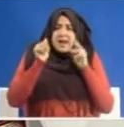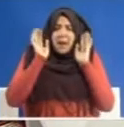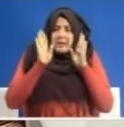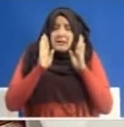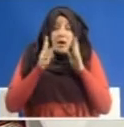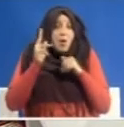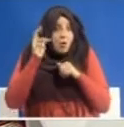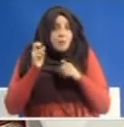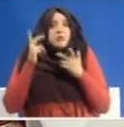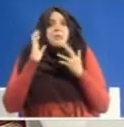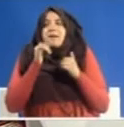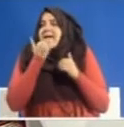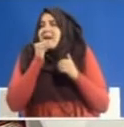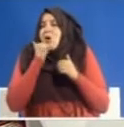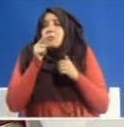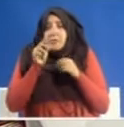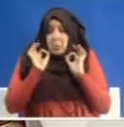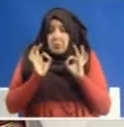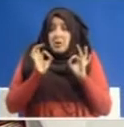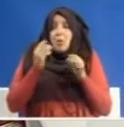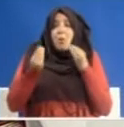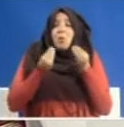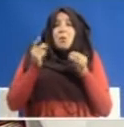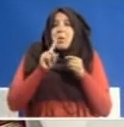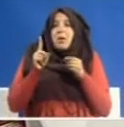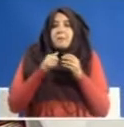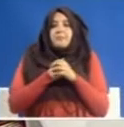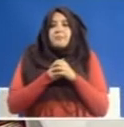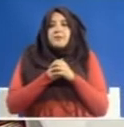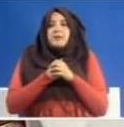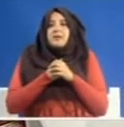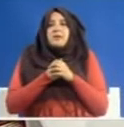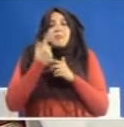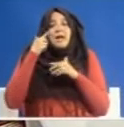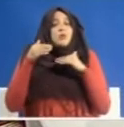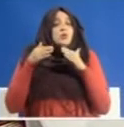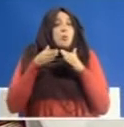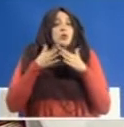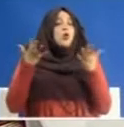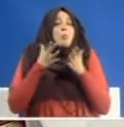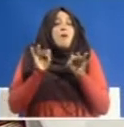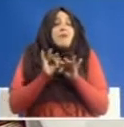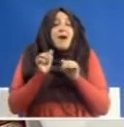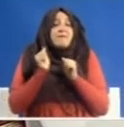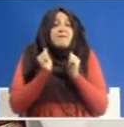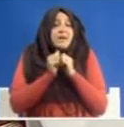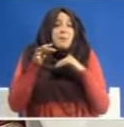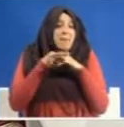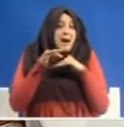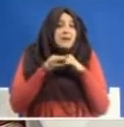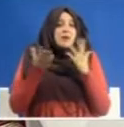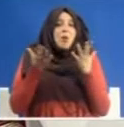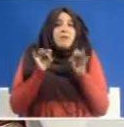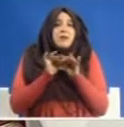هذا انا كيف اريد ان اتزوج يعني كيف متى اعمل معه؟ الشيخ مع الشيخ اختار